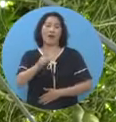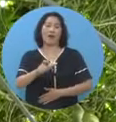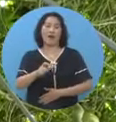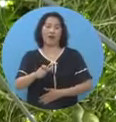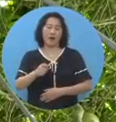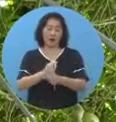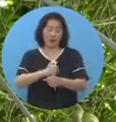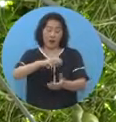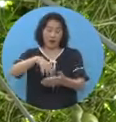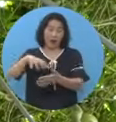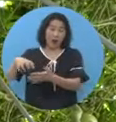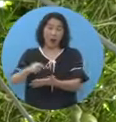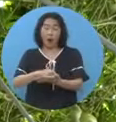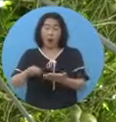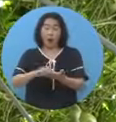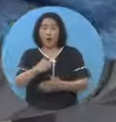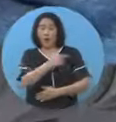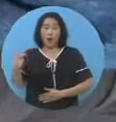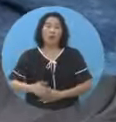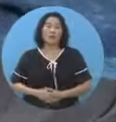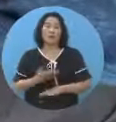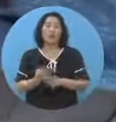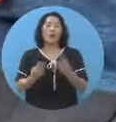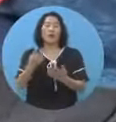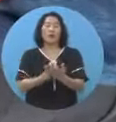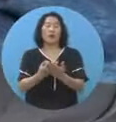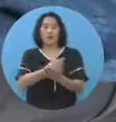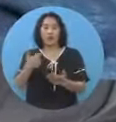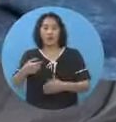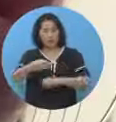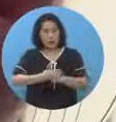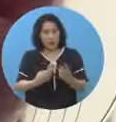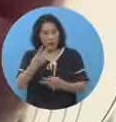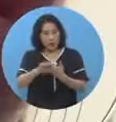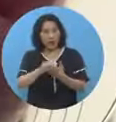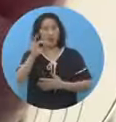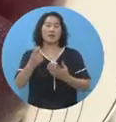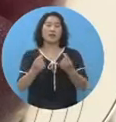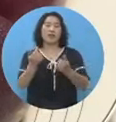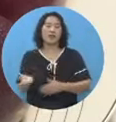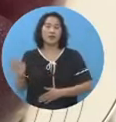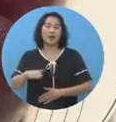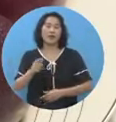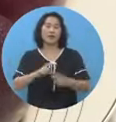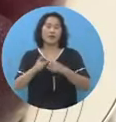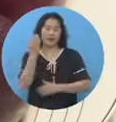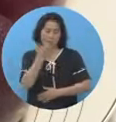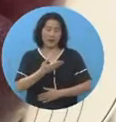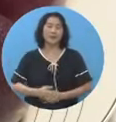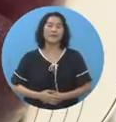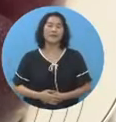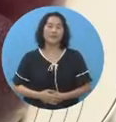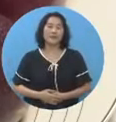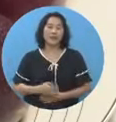병충해에 강하고 생산량도 월등해 다른 작물보다 소득이 높습니다. 수입산과 비교해 가격은 비슷하고